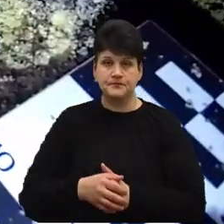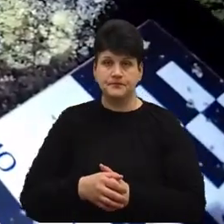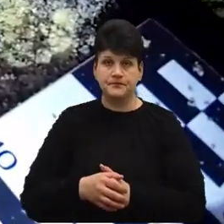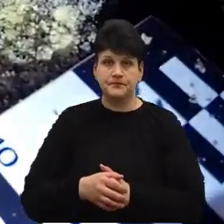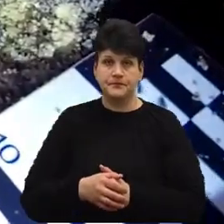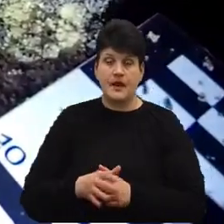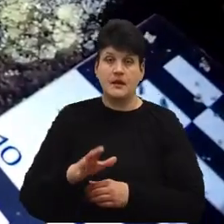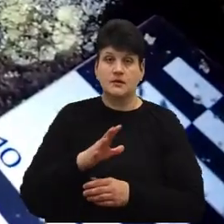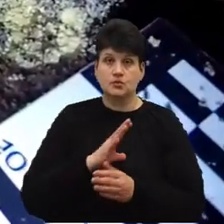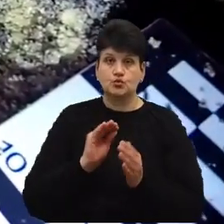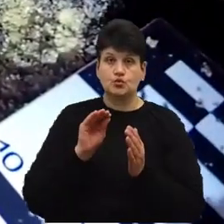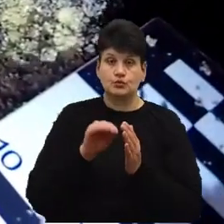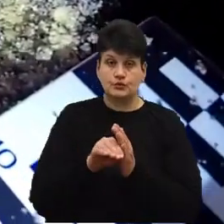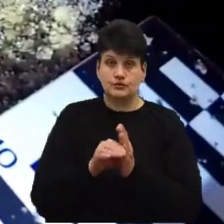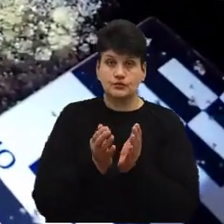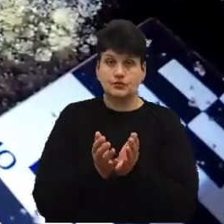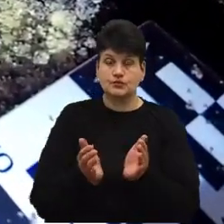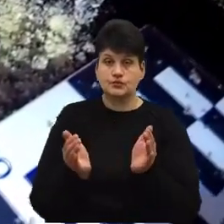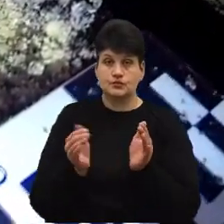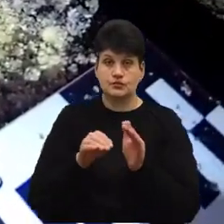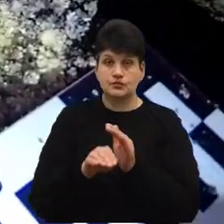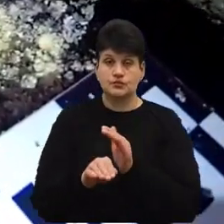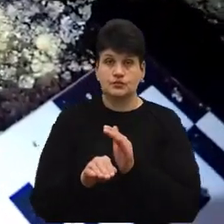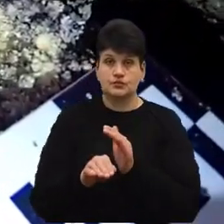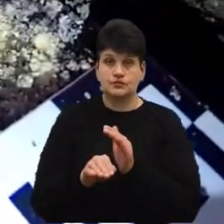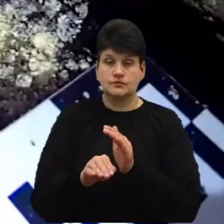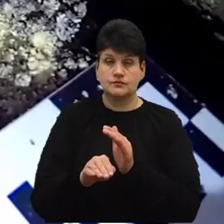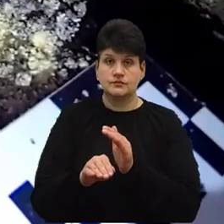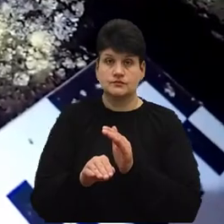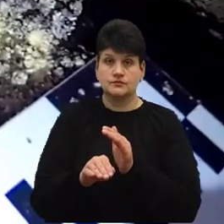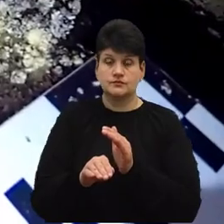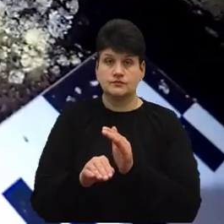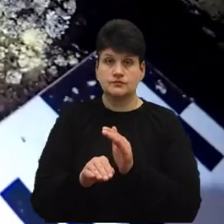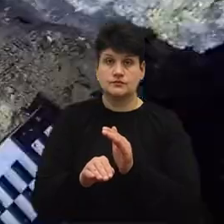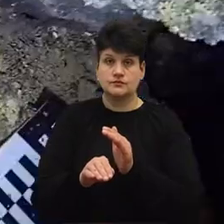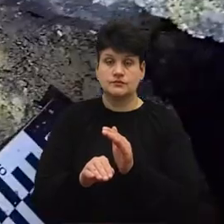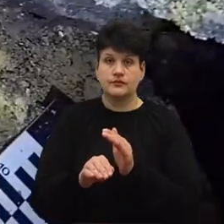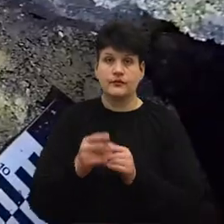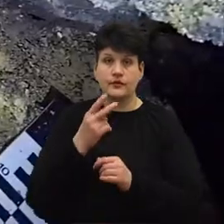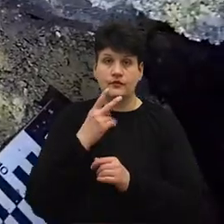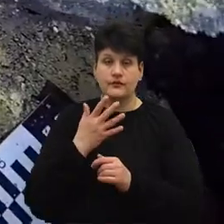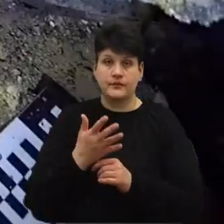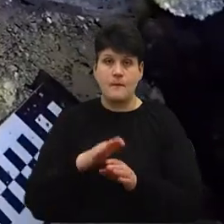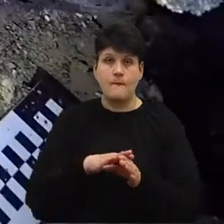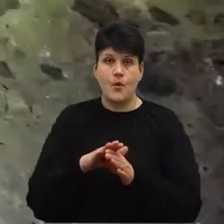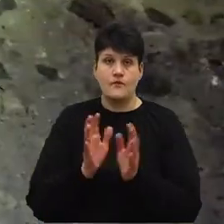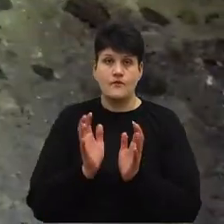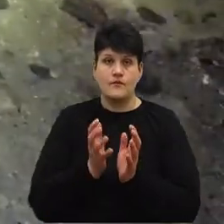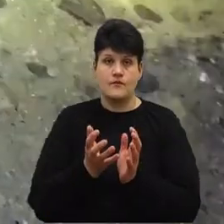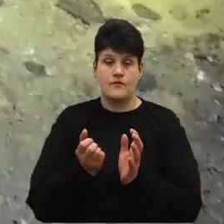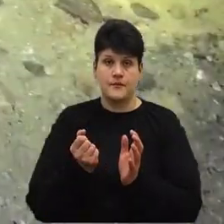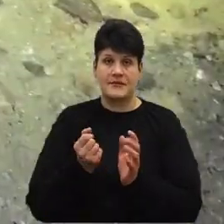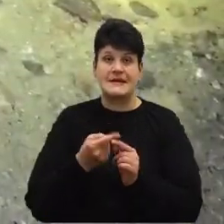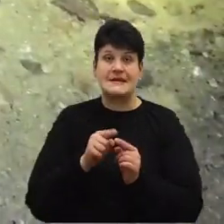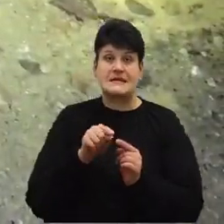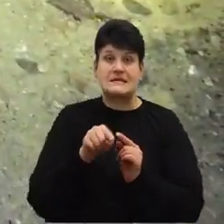була покладена в таку нішу. Білу глину видно в той час. Повністю збережена. Це